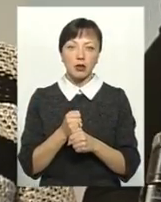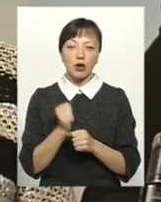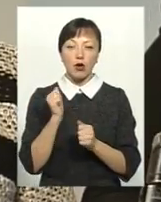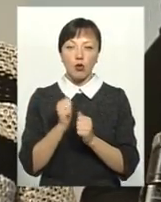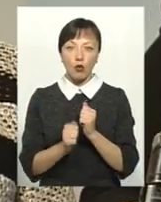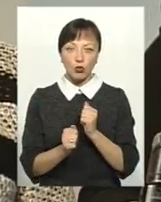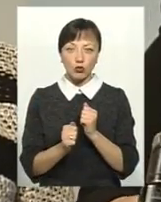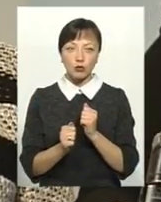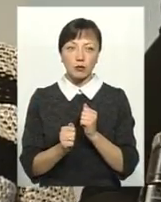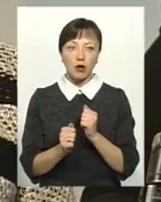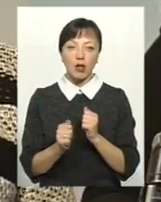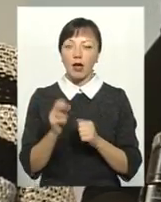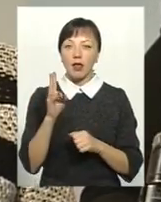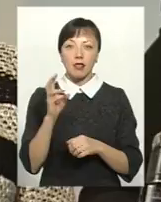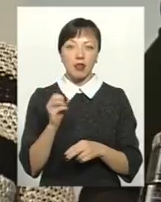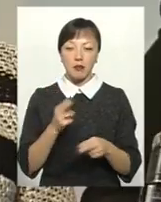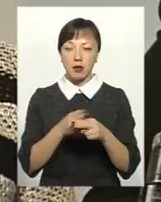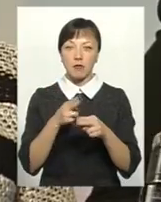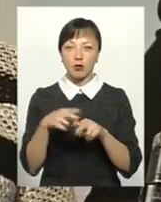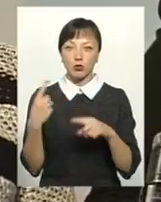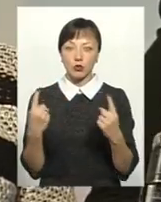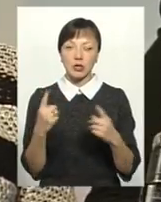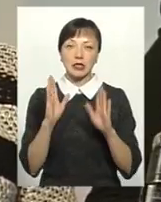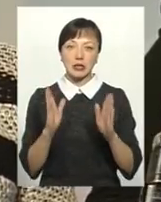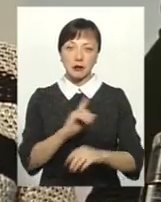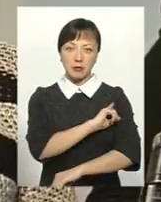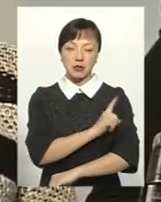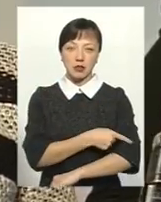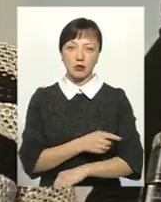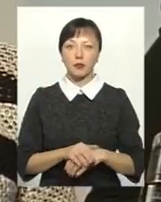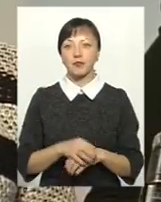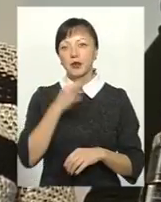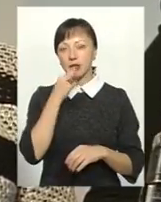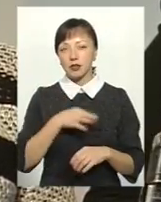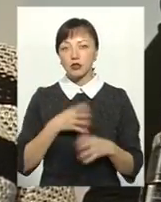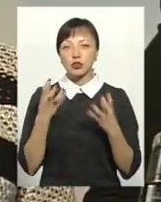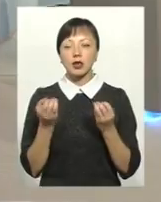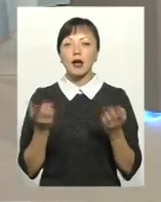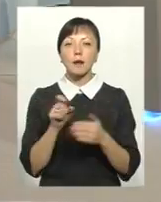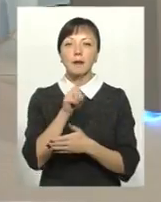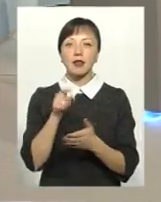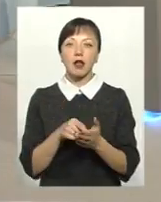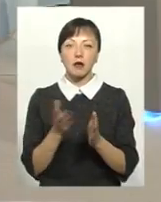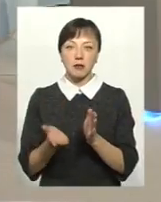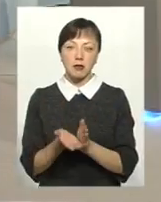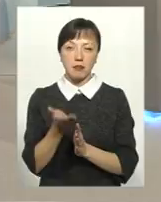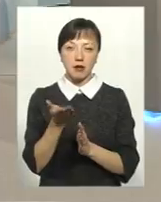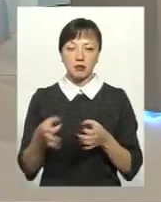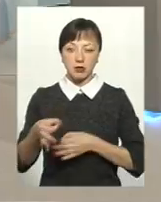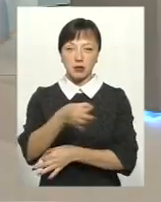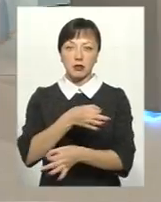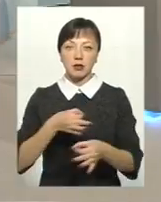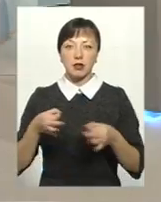кожному, не перебиваючи один одного, а тільки підсилюючи. Скажіть, а ще які питання піднімались за круглим столом? Саме